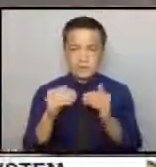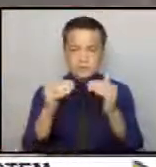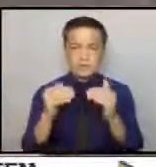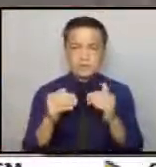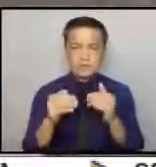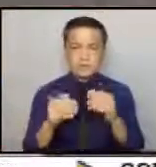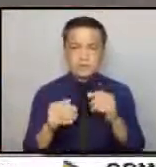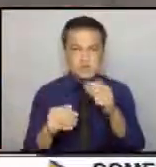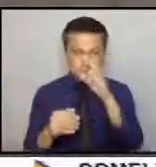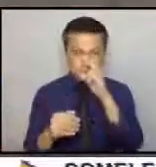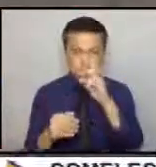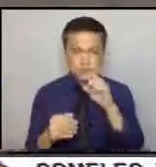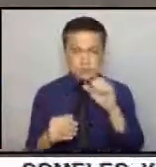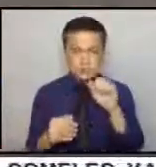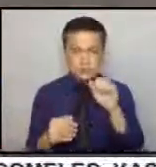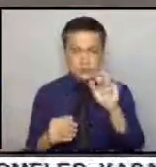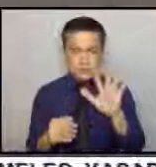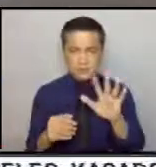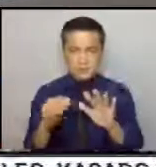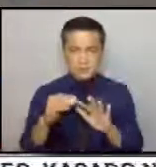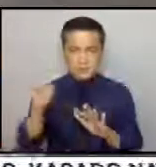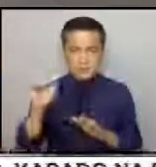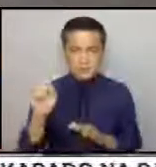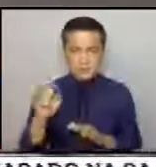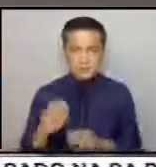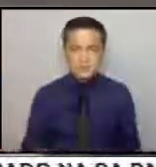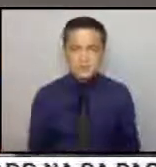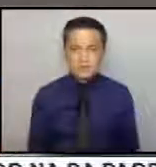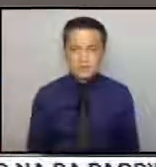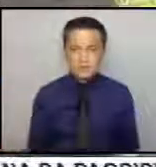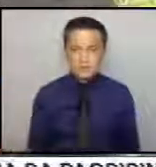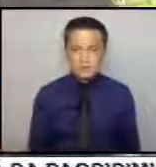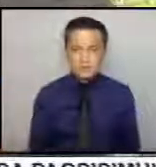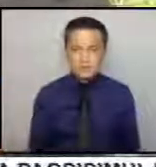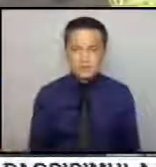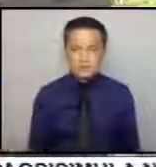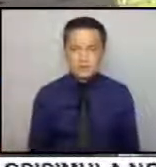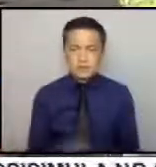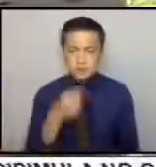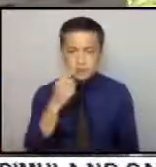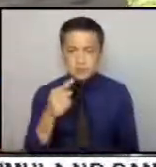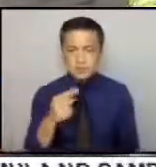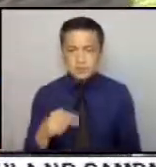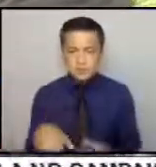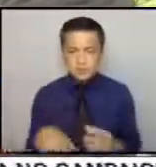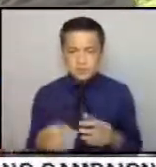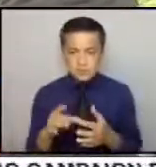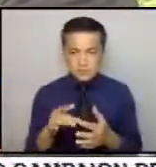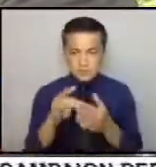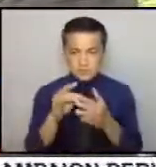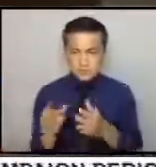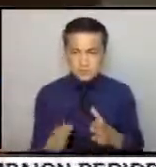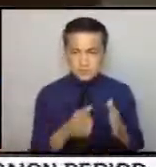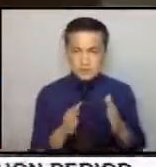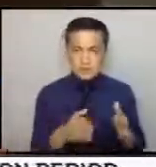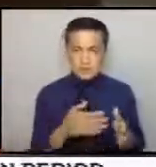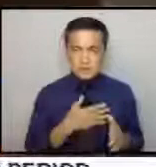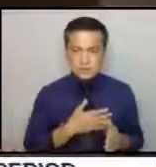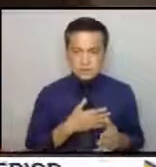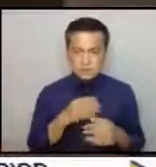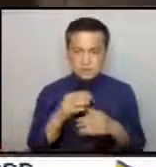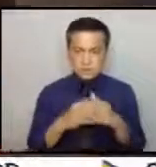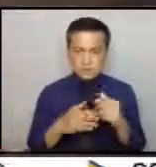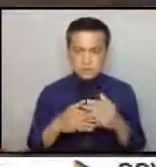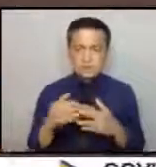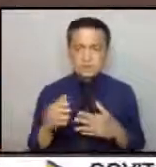11. Dagdag Dr. Slosher, special din ang kanilang paghahanda dahil gusto nilang maging komportable at hindi